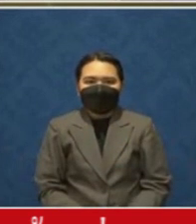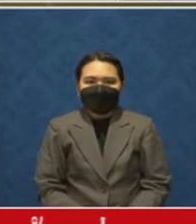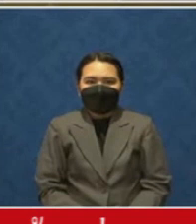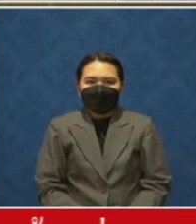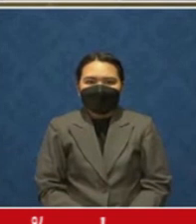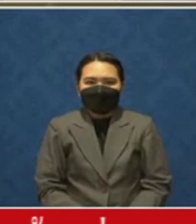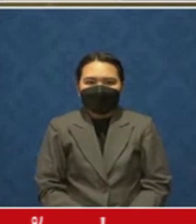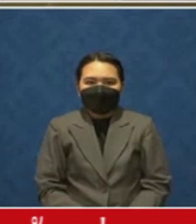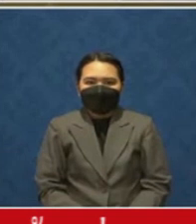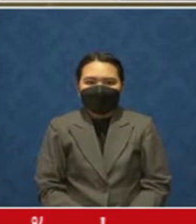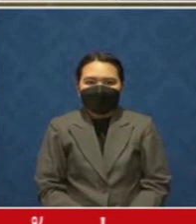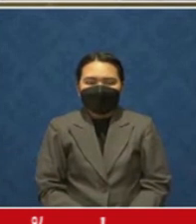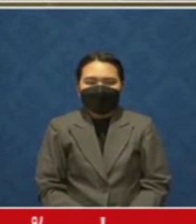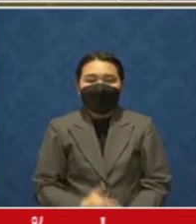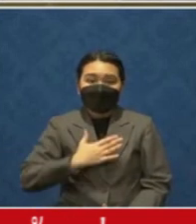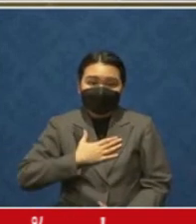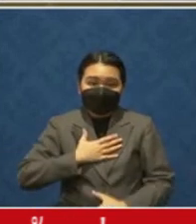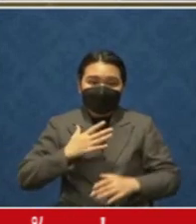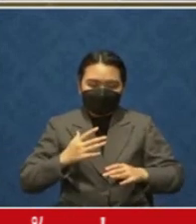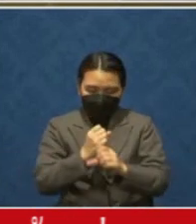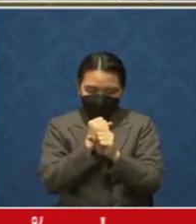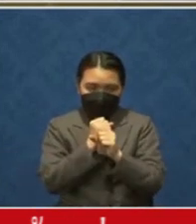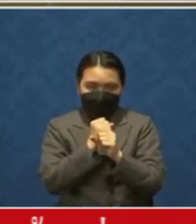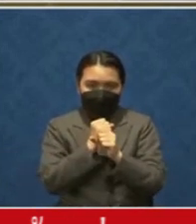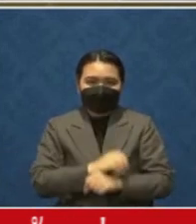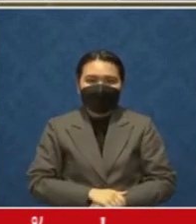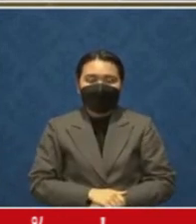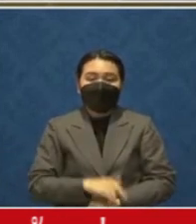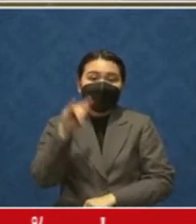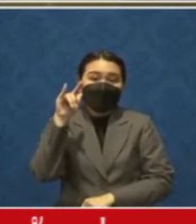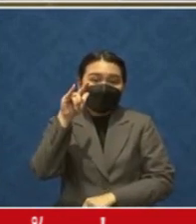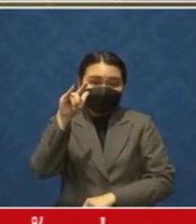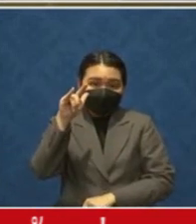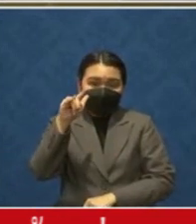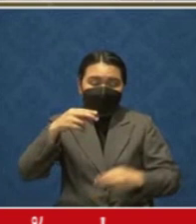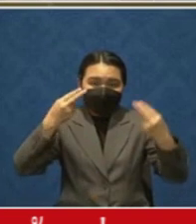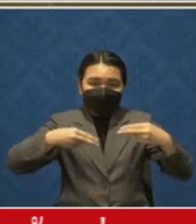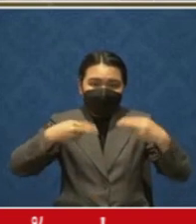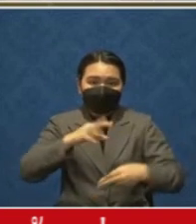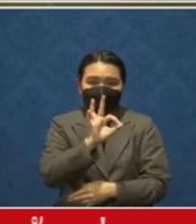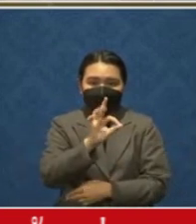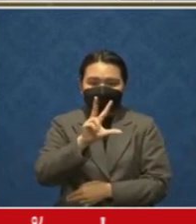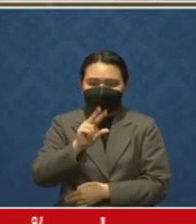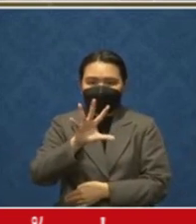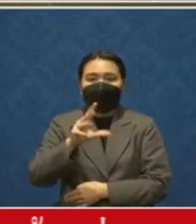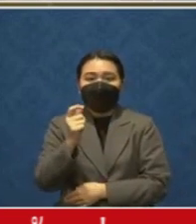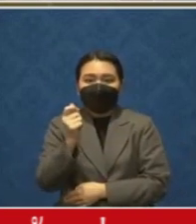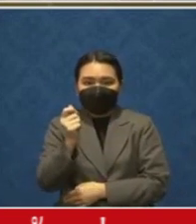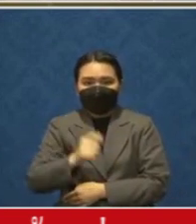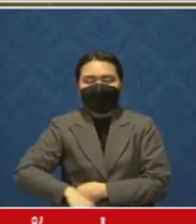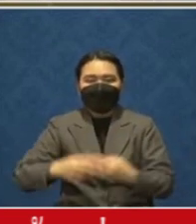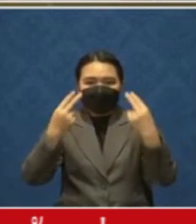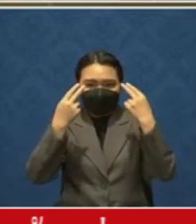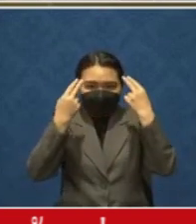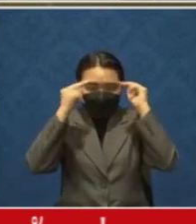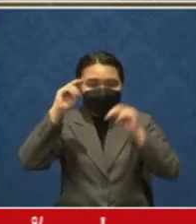หน้า37ครับผมสรุปครับว่าการจัดซื้อเครื่องบินลบ F-35A เนี่ยพลเอ